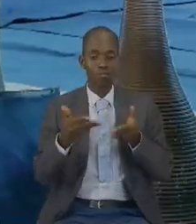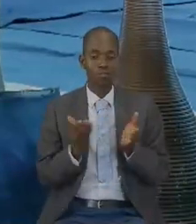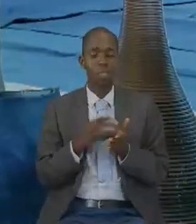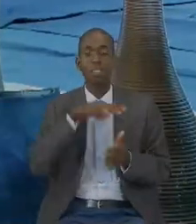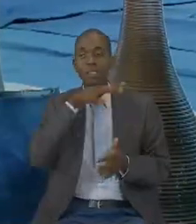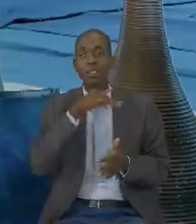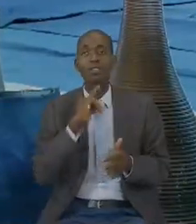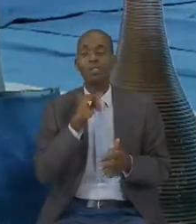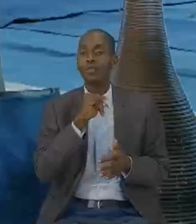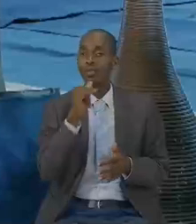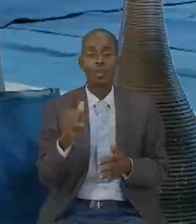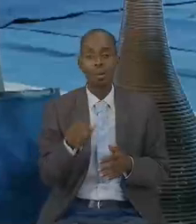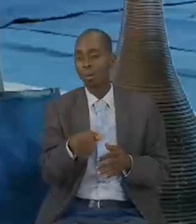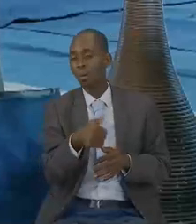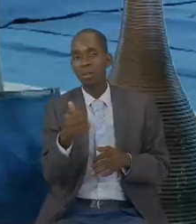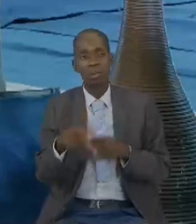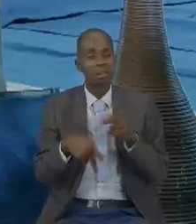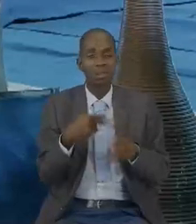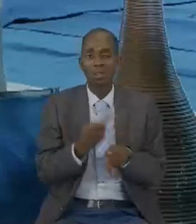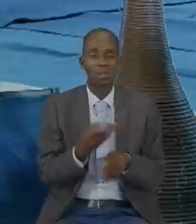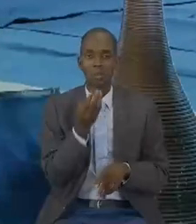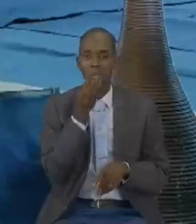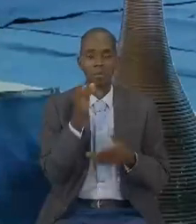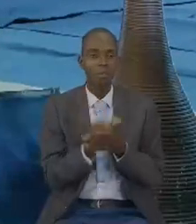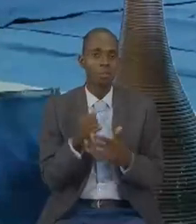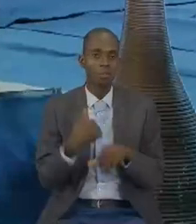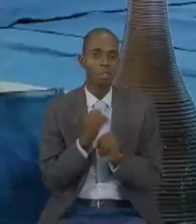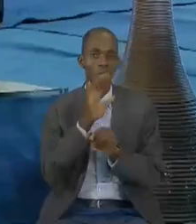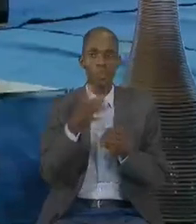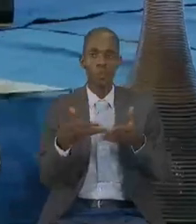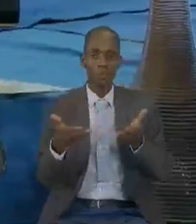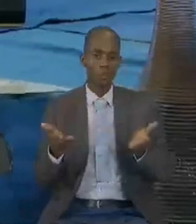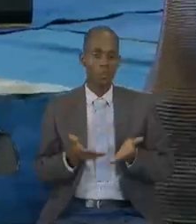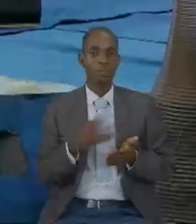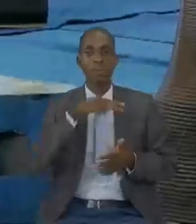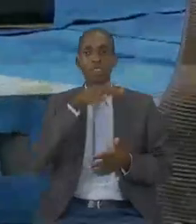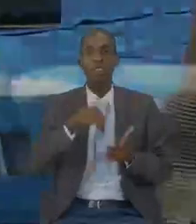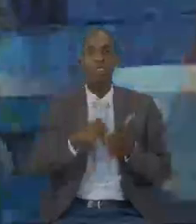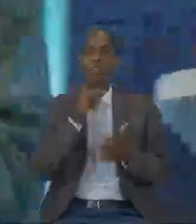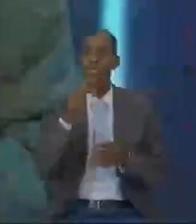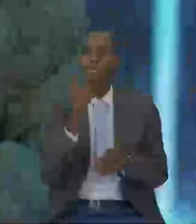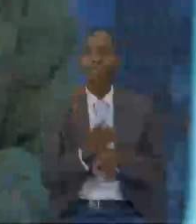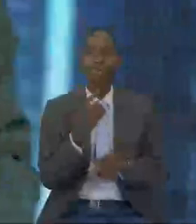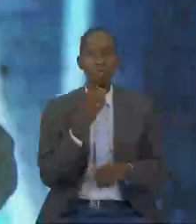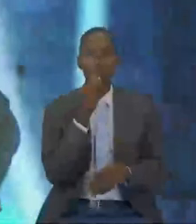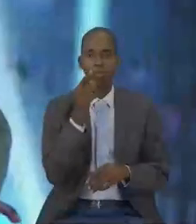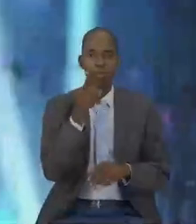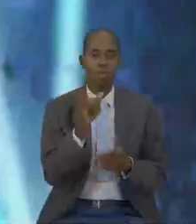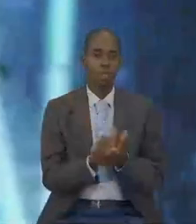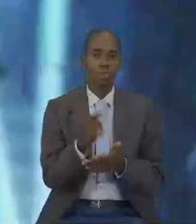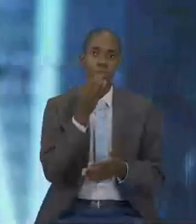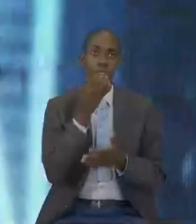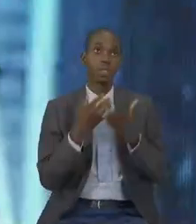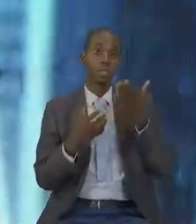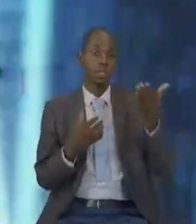ont sali le plat, ce n'est pas le gari ou bien la sauce qui ont sali le repas, ce n'est pas